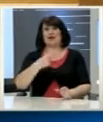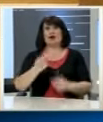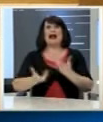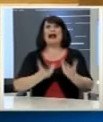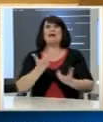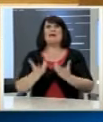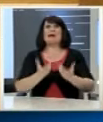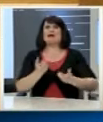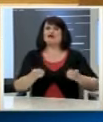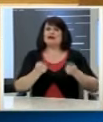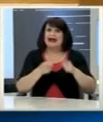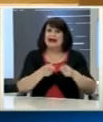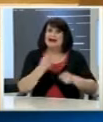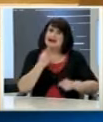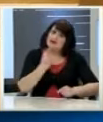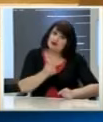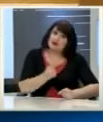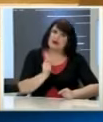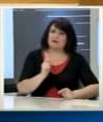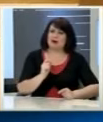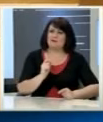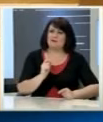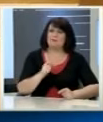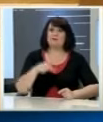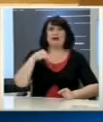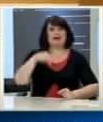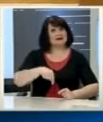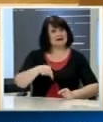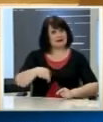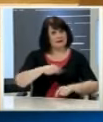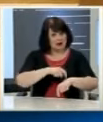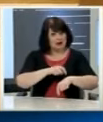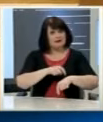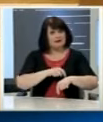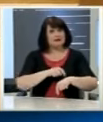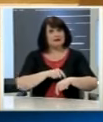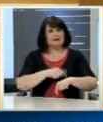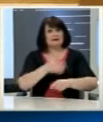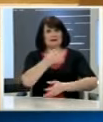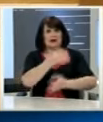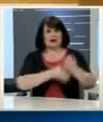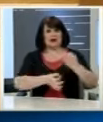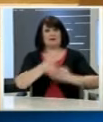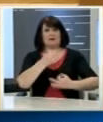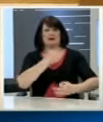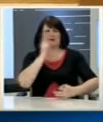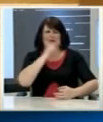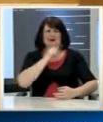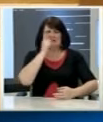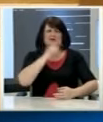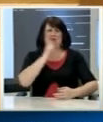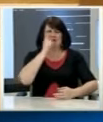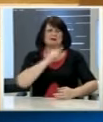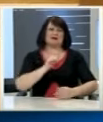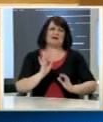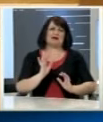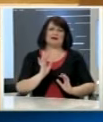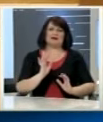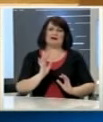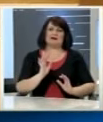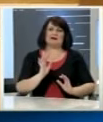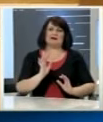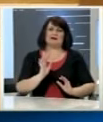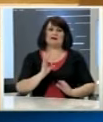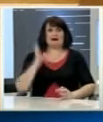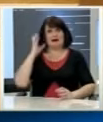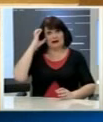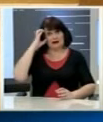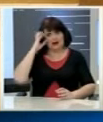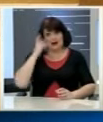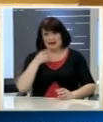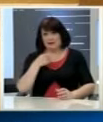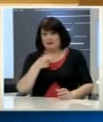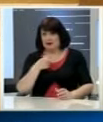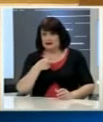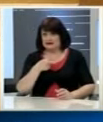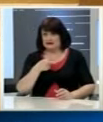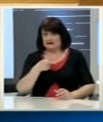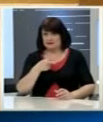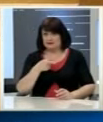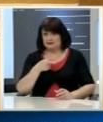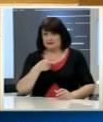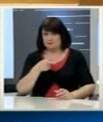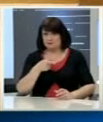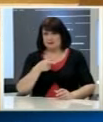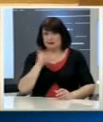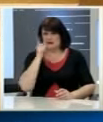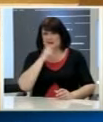καμμένου το γεγονός ότι και σήμερα ακόμα λέτε ασύστολα ψέματα και για να σας θυμίσω το μέγεθος